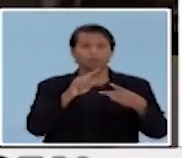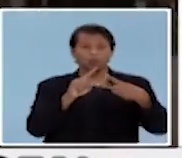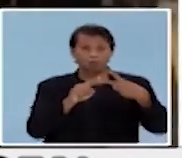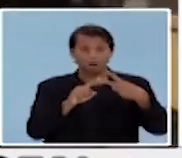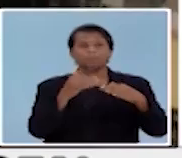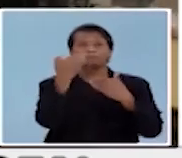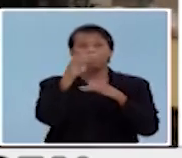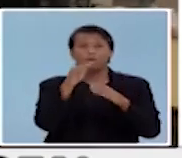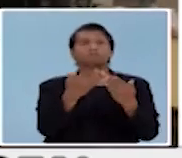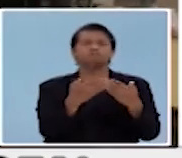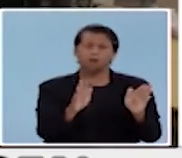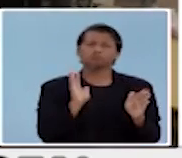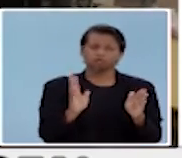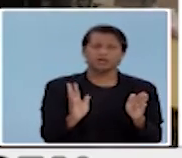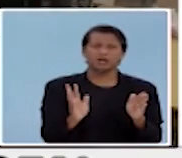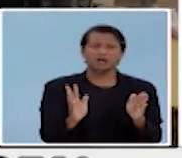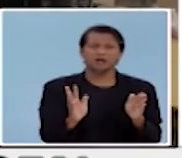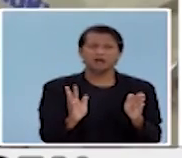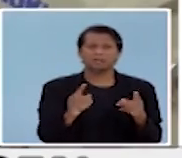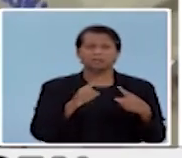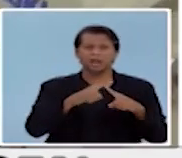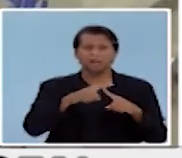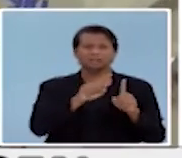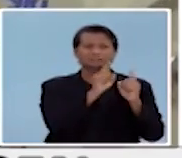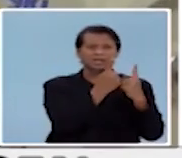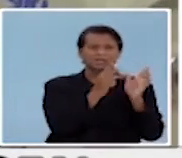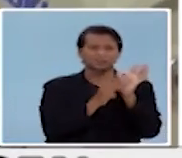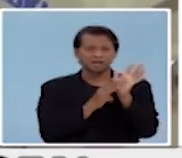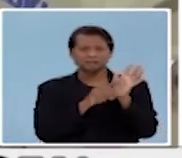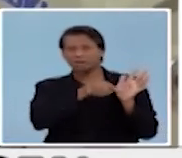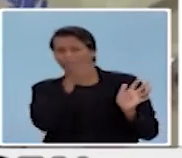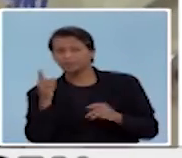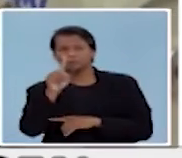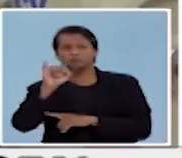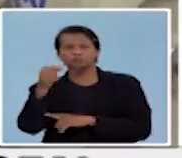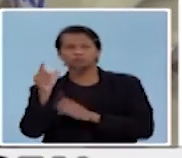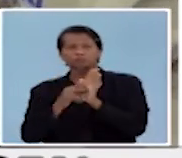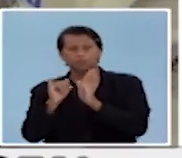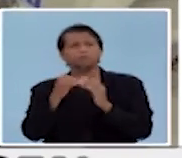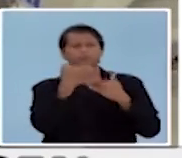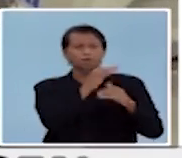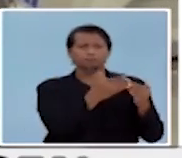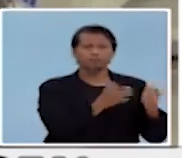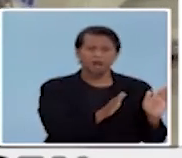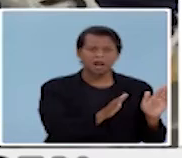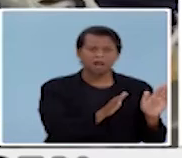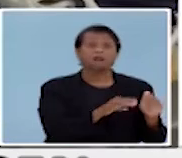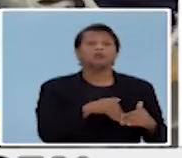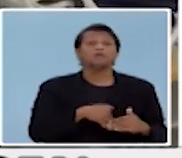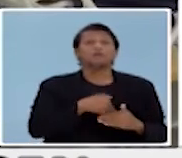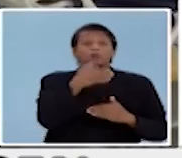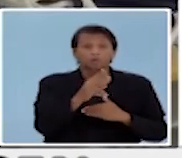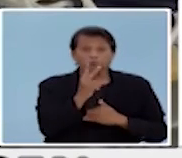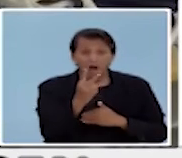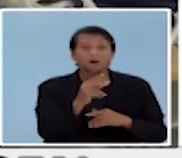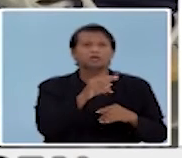dibuka pada tanggal 11mei sampai 1juni nah kebetulan kita ini Diva set 22 Jun sampai 21 Jun Ahok